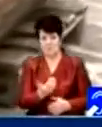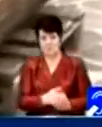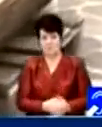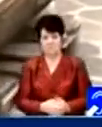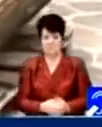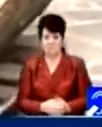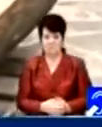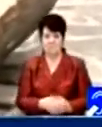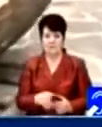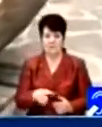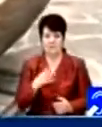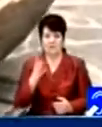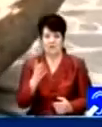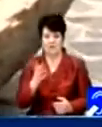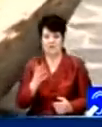Oglinzii,